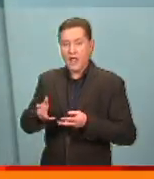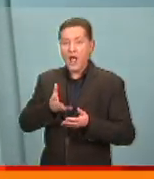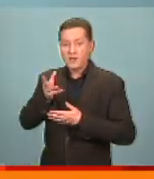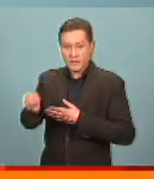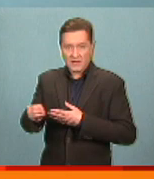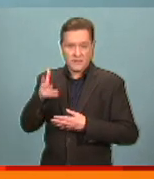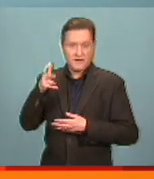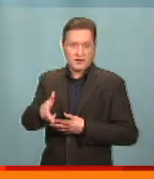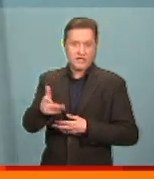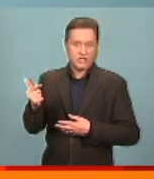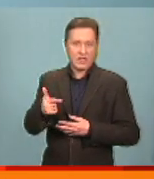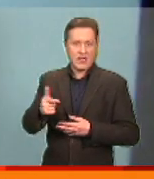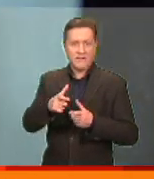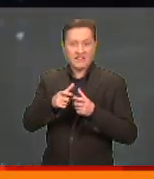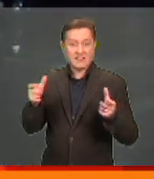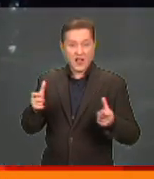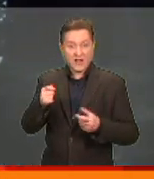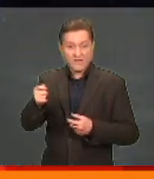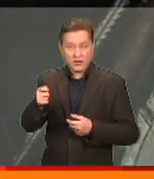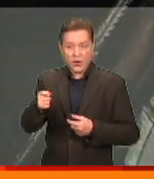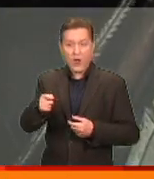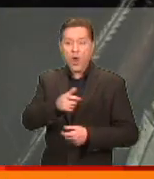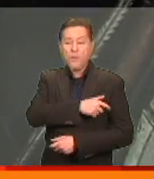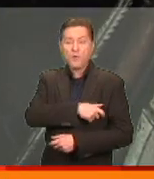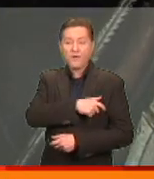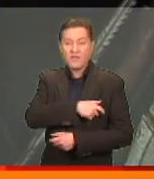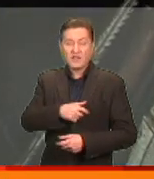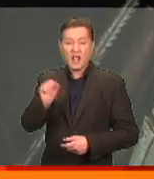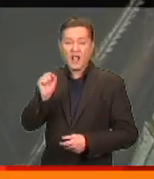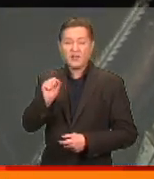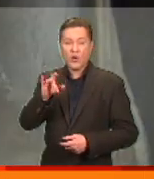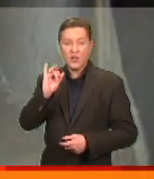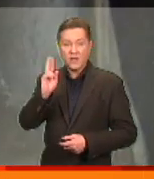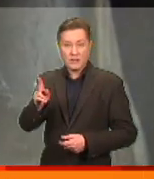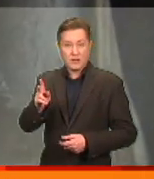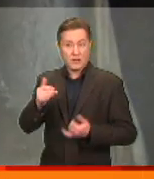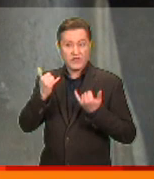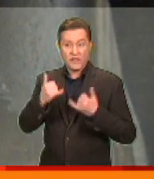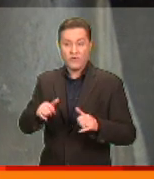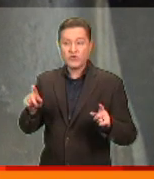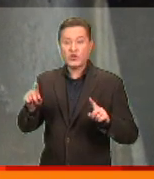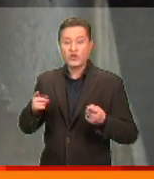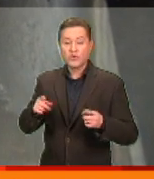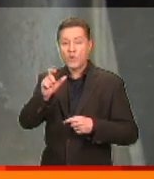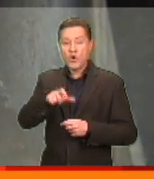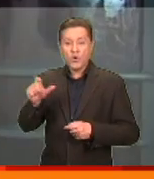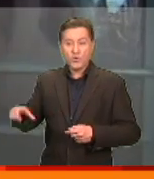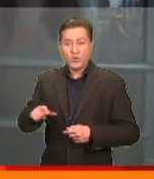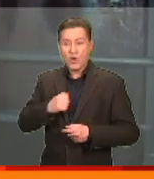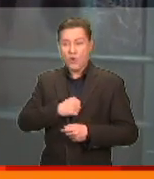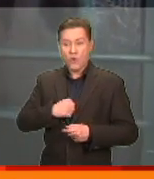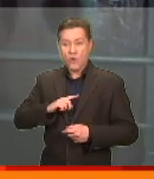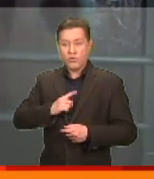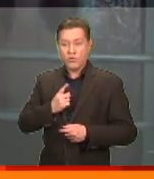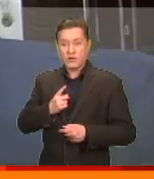3 тисячі гривень. Провідник 14-го Кріо-вагона Анатолій Олійник щиро дивується, чому люди обурюються.